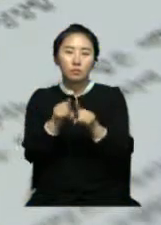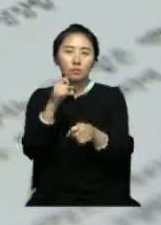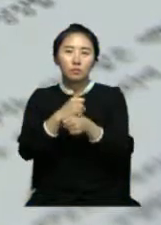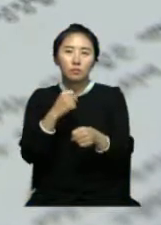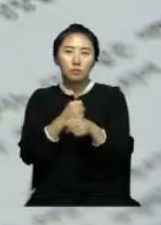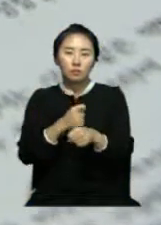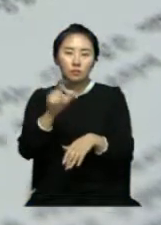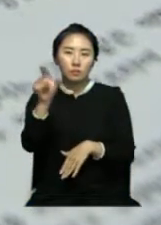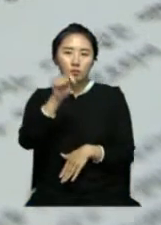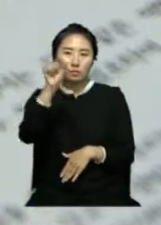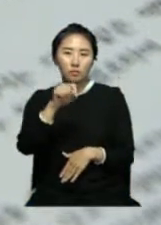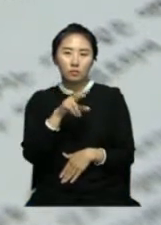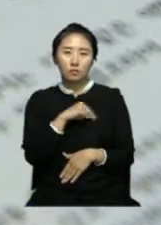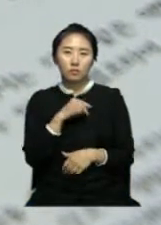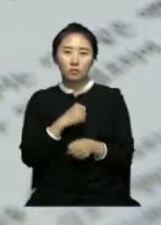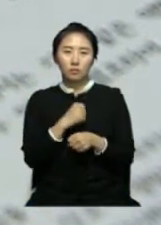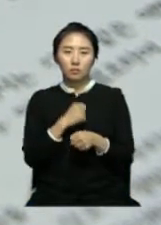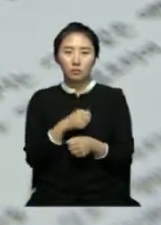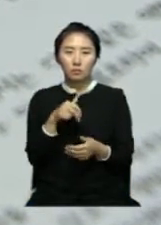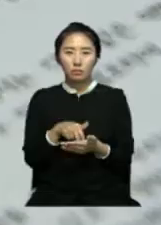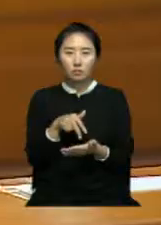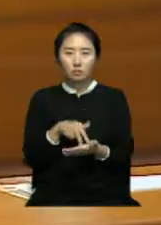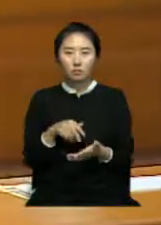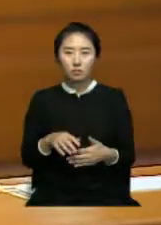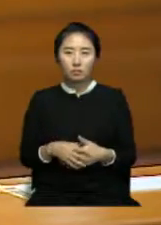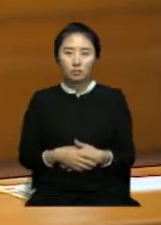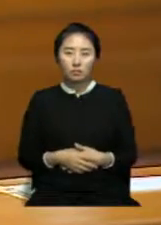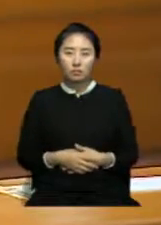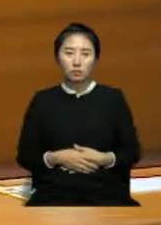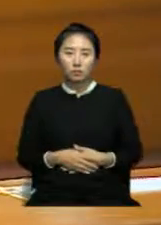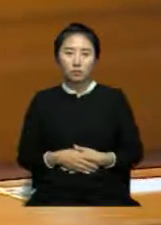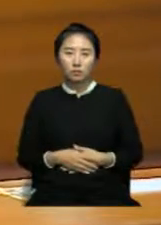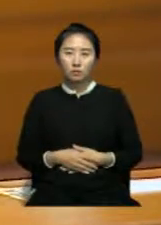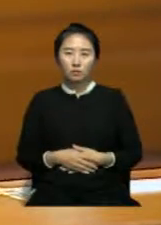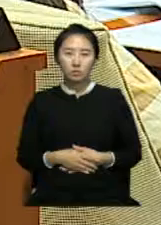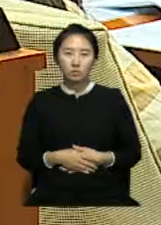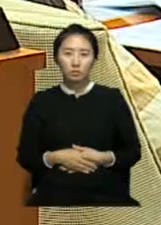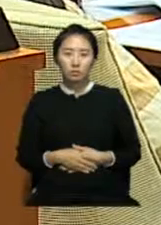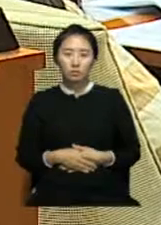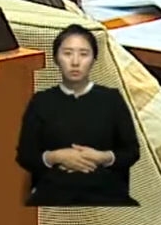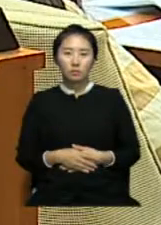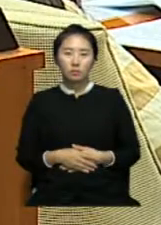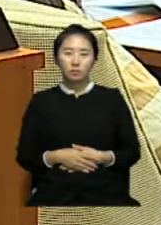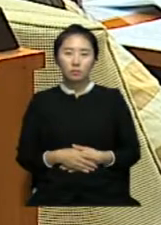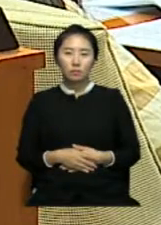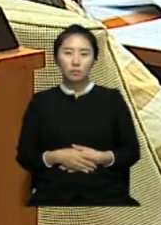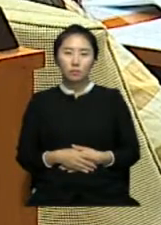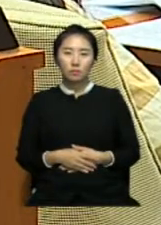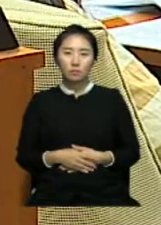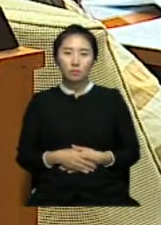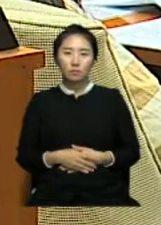만들어가는 지방의회가 되도록 한다는 입장입니다. 딜라이브 서울 경기 케이블TV 서동철입니다. 감사합니다.